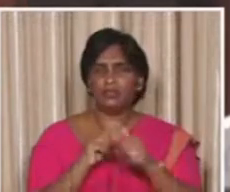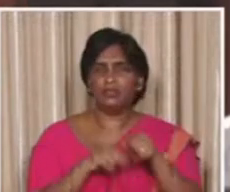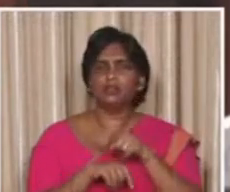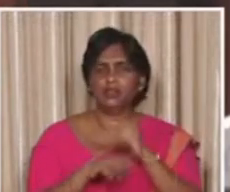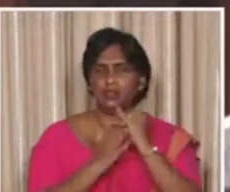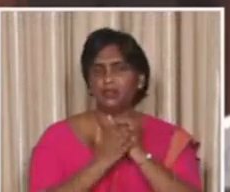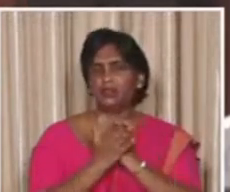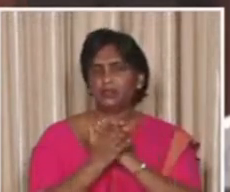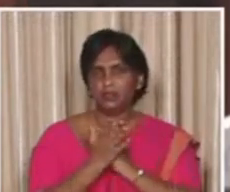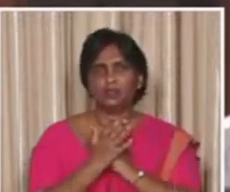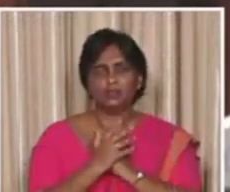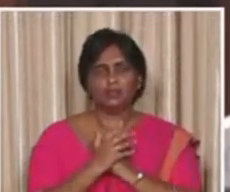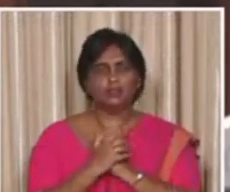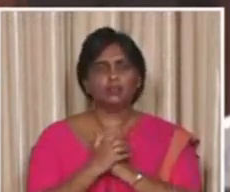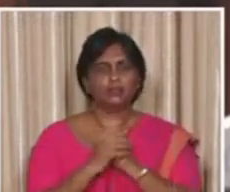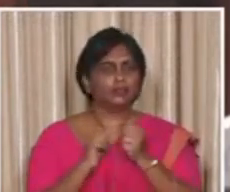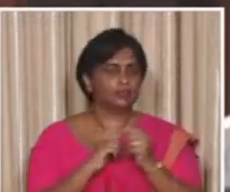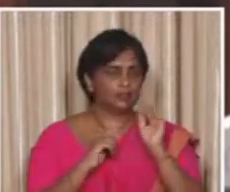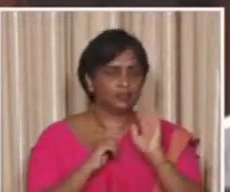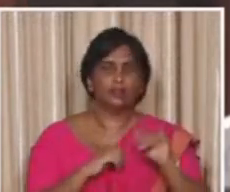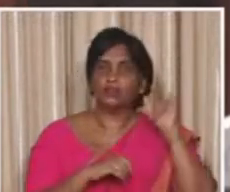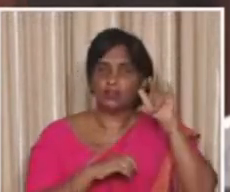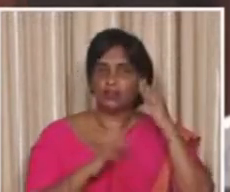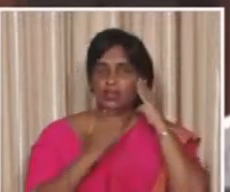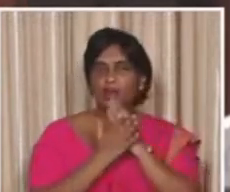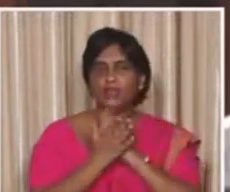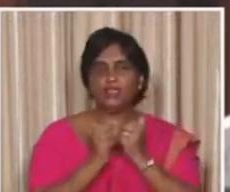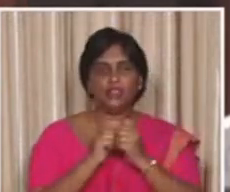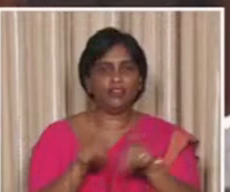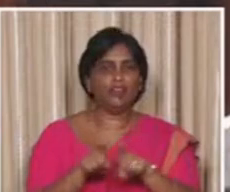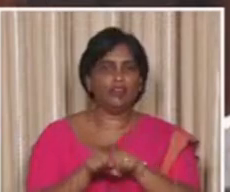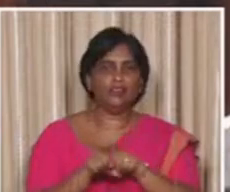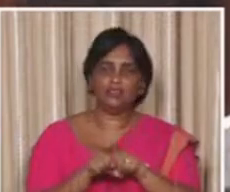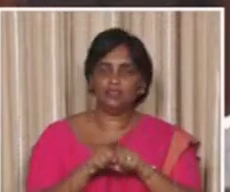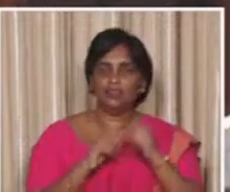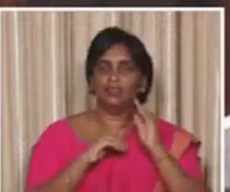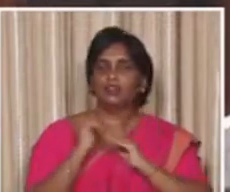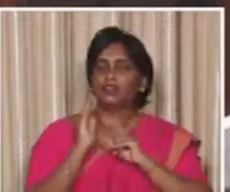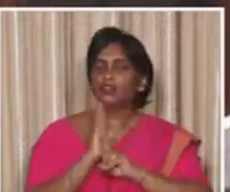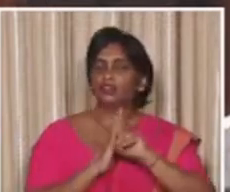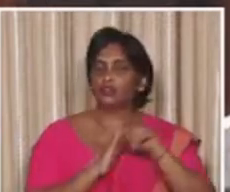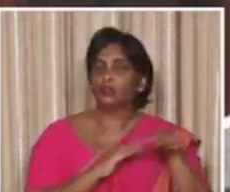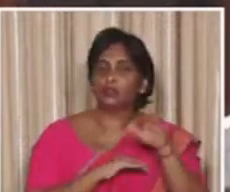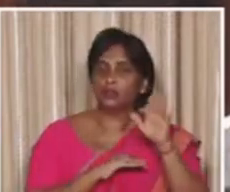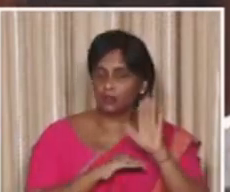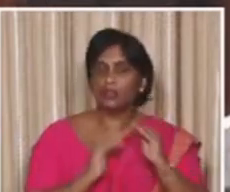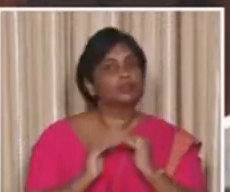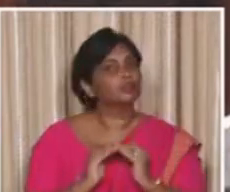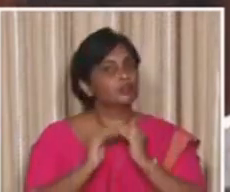செய்திருந்தது. இந்த விமான நிலையங்கள் கூட யாழ் விமான நிலையமாக இருக்கட்டும், நடந்த வடக்கு கிழக்கில் நடந்த பாரிய அபிவிருத்தி திட்டங்கள் அனைத்தும்